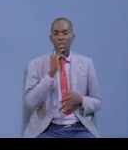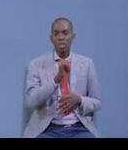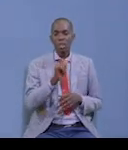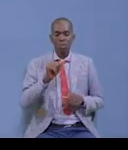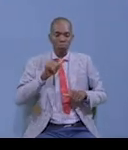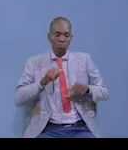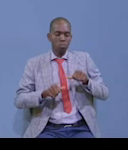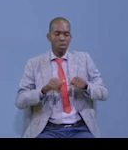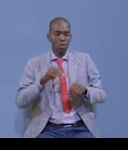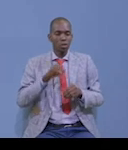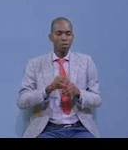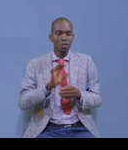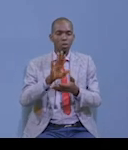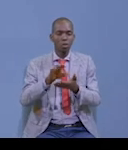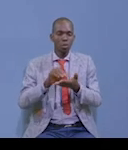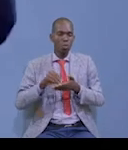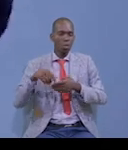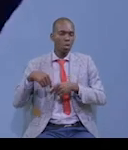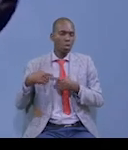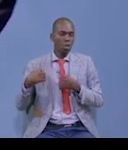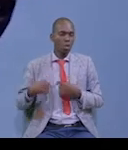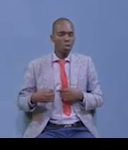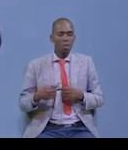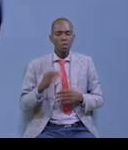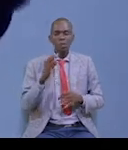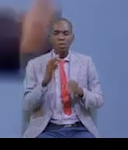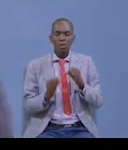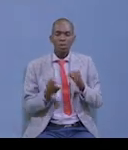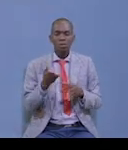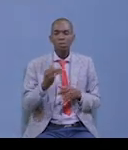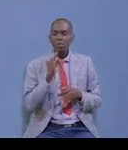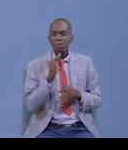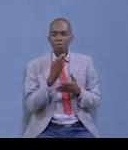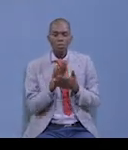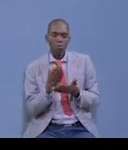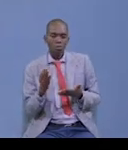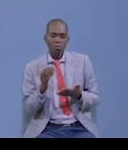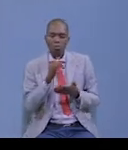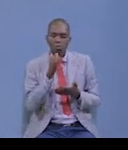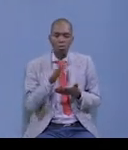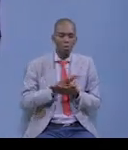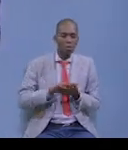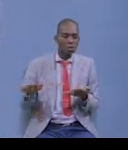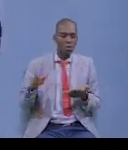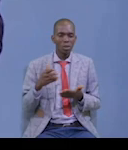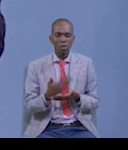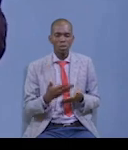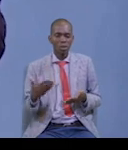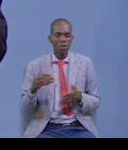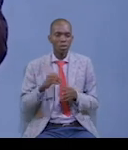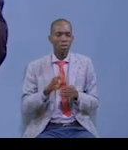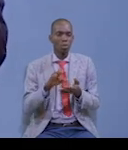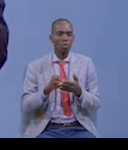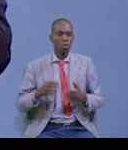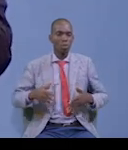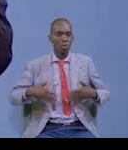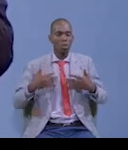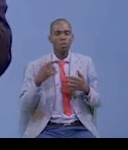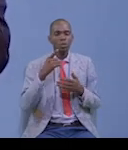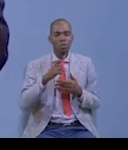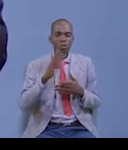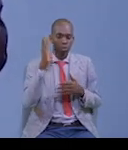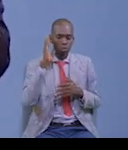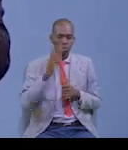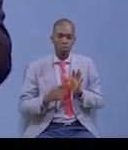నీ హృదయములో ఏ మాత్రం సందేహం ఉండకూడదు. If there is uncertainty in your own heart, ఏదైనా హృదయములో అనిశ్చయత ఉంటే, you will transmit